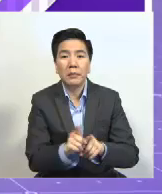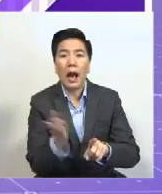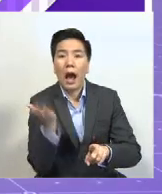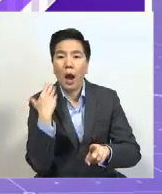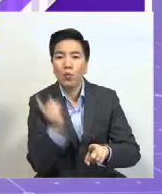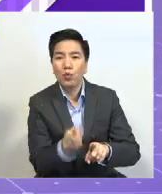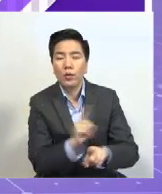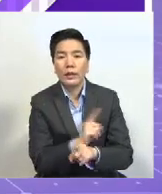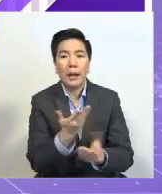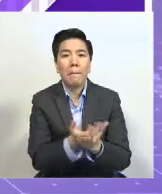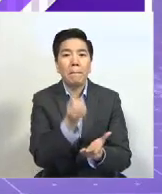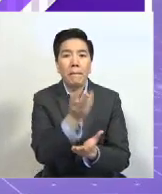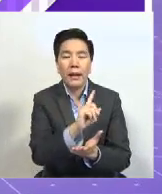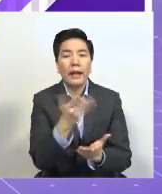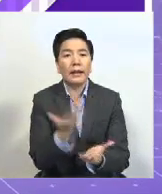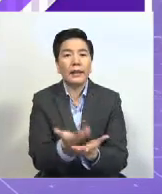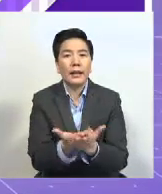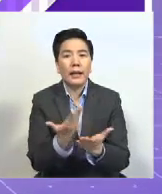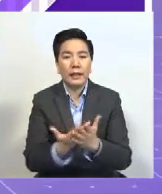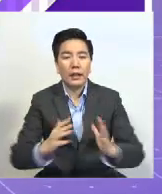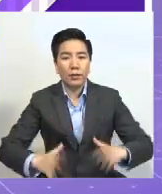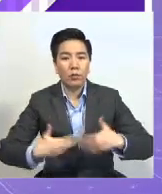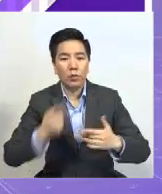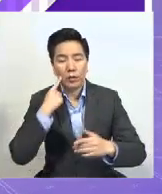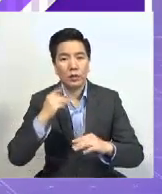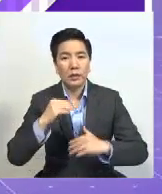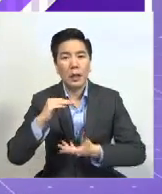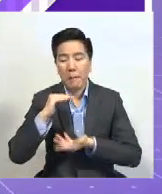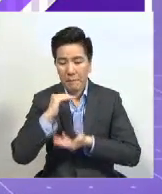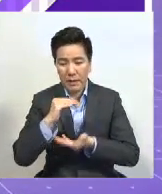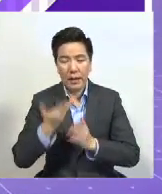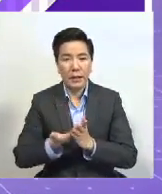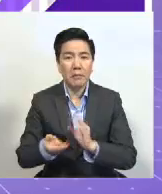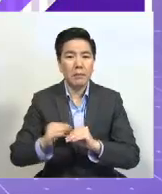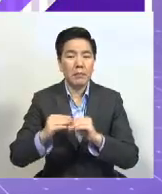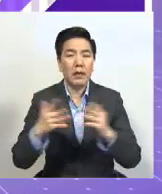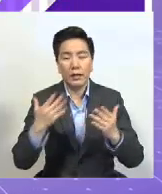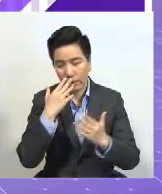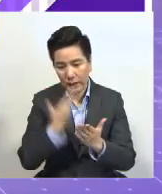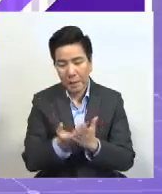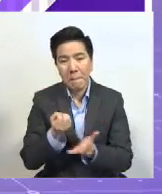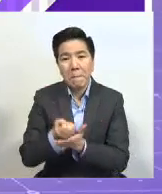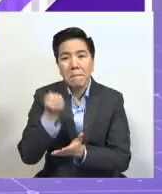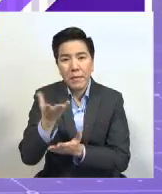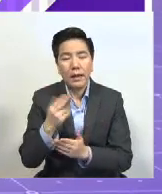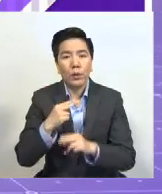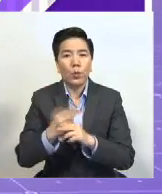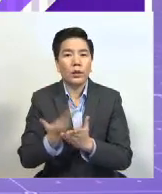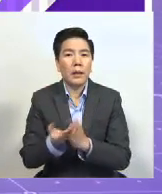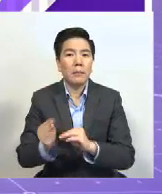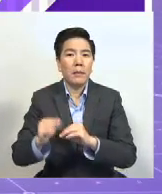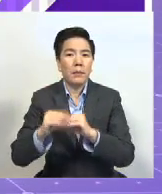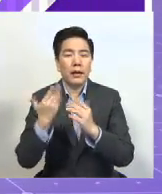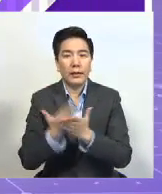แพงเพราะราคา ทำให้รายได้จากการส่งออกน้ำมันมากขึ้นถูกไหมฮะ ใช่เพราะราคามันแพงราคา